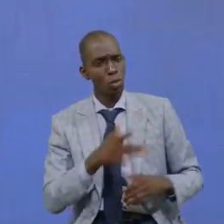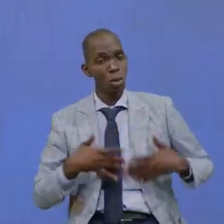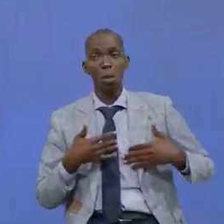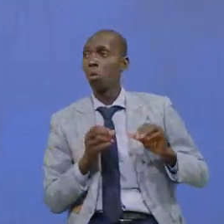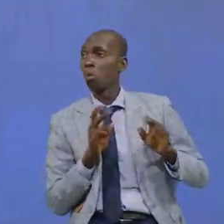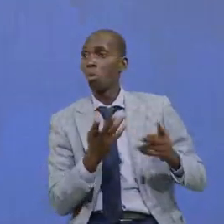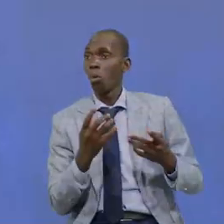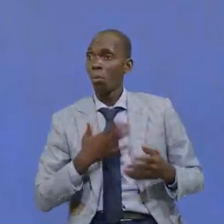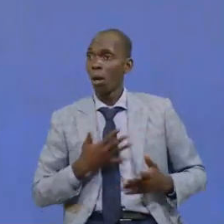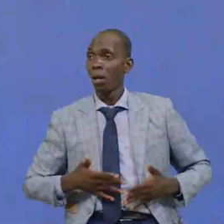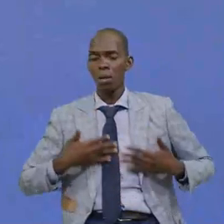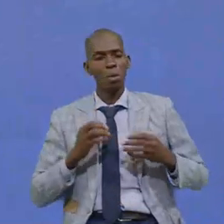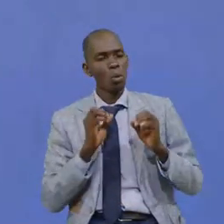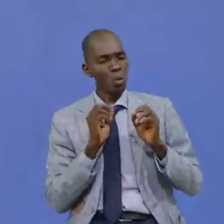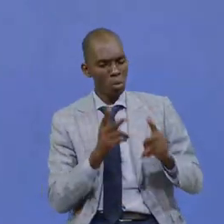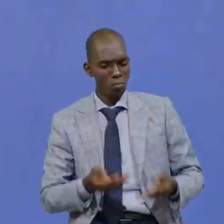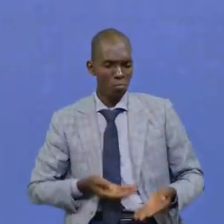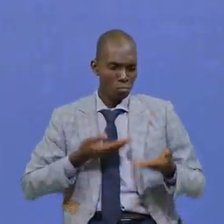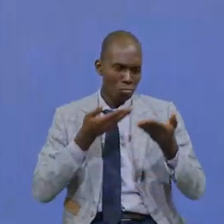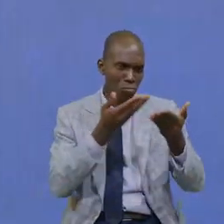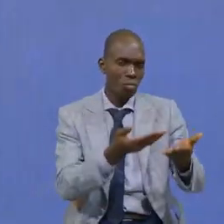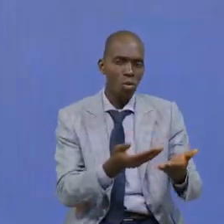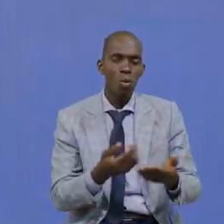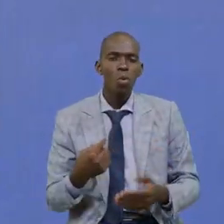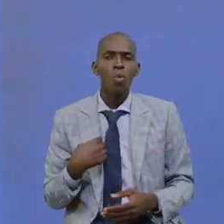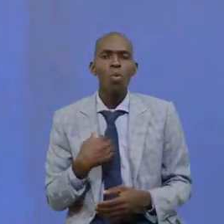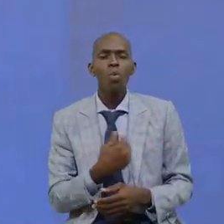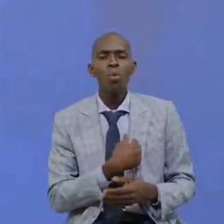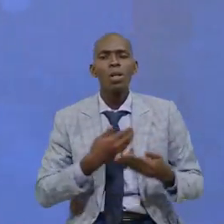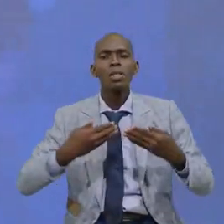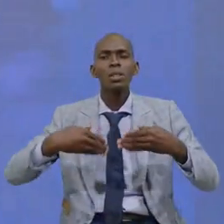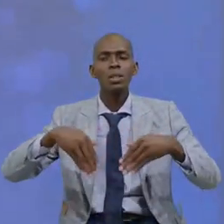Ah, d'accord, tu veux ma vie? Voici ma vie.